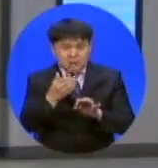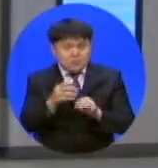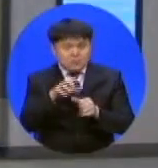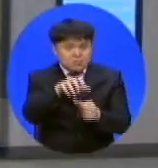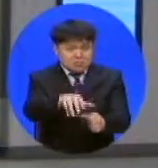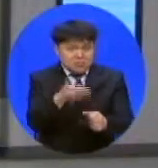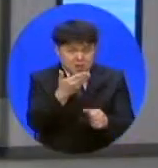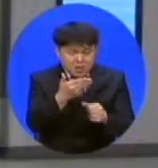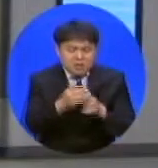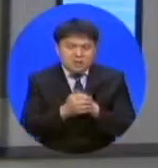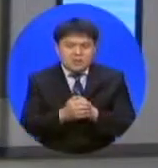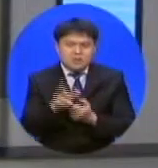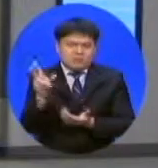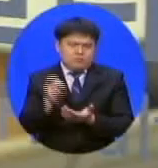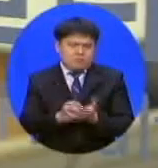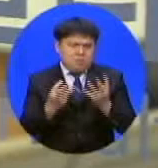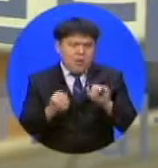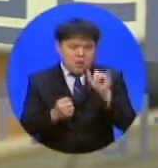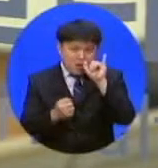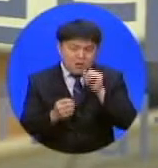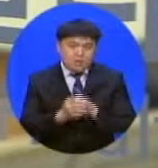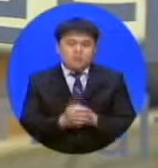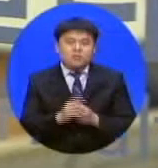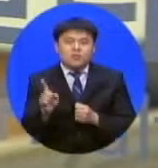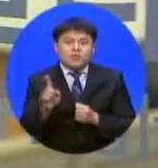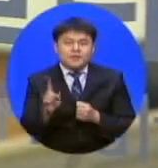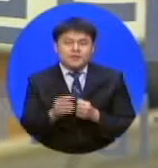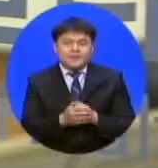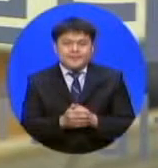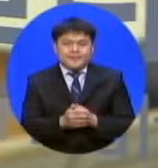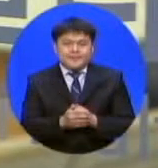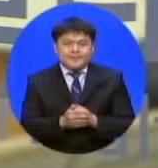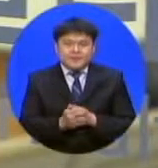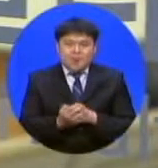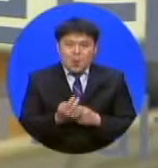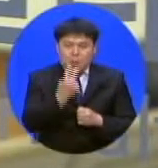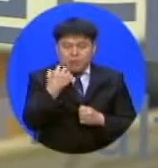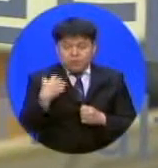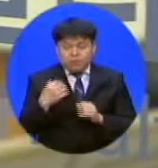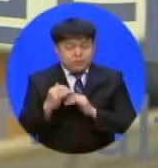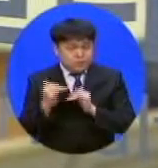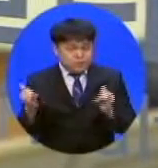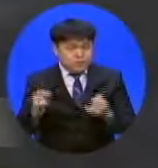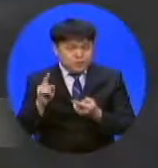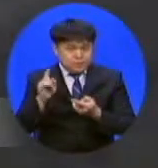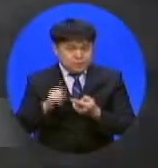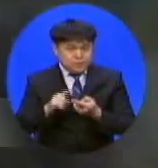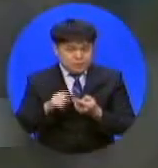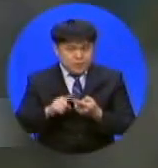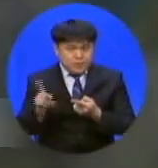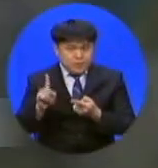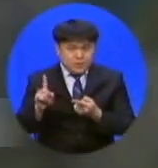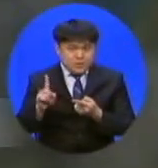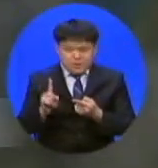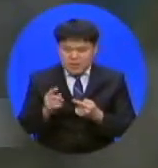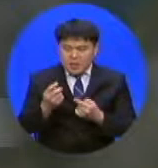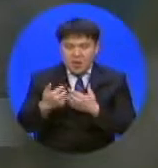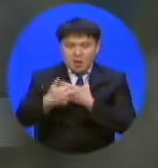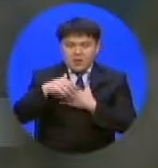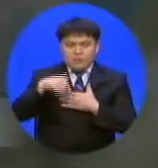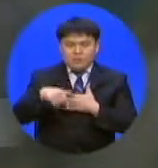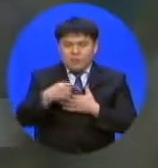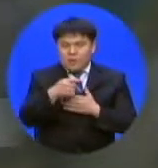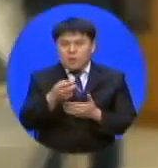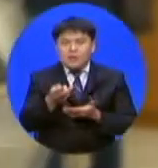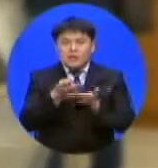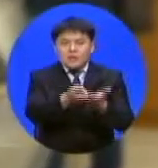있는데 이게 상당한 문제가 좀 있었죠. 그래서 보호 의무자에 대한 그 정신 의료 기관의 그 입증